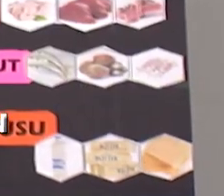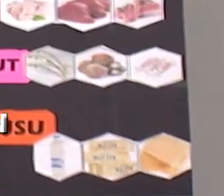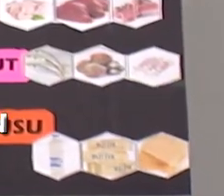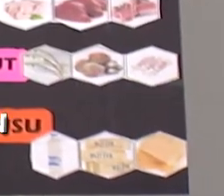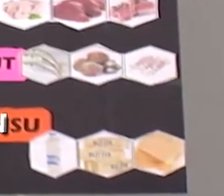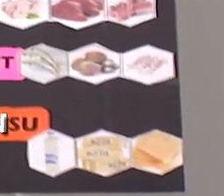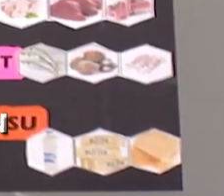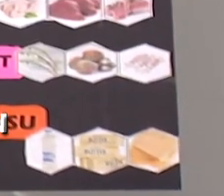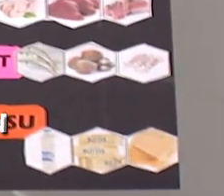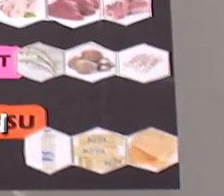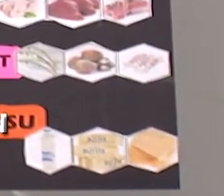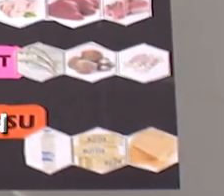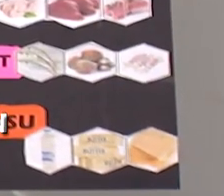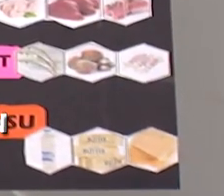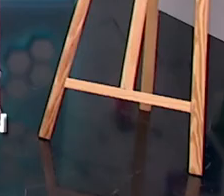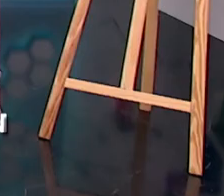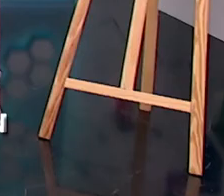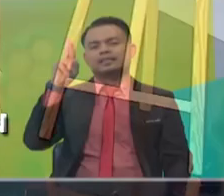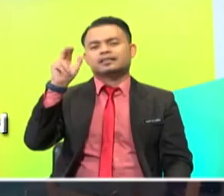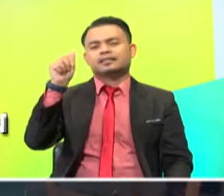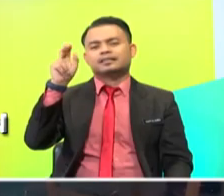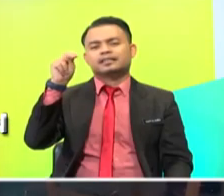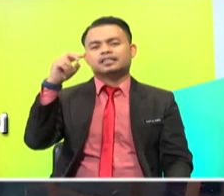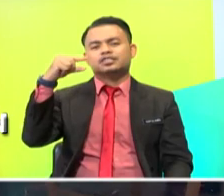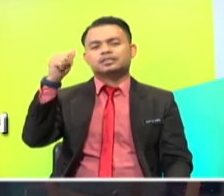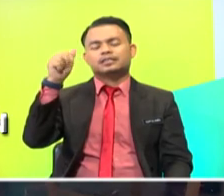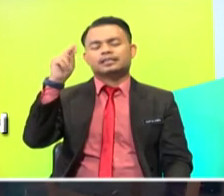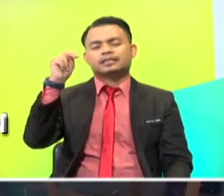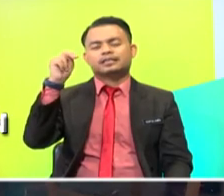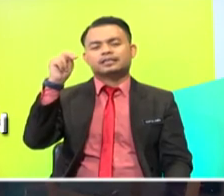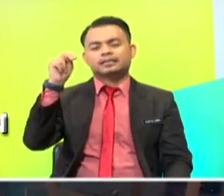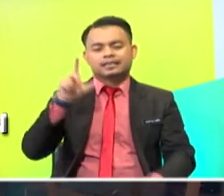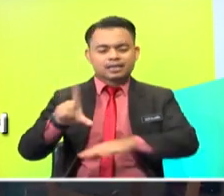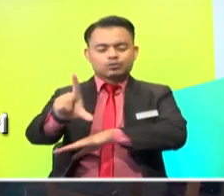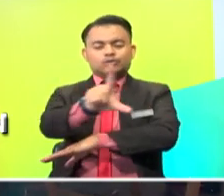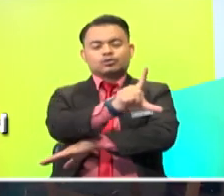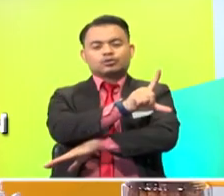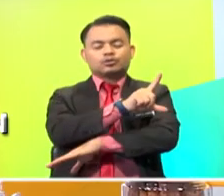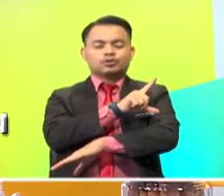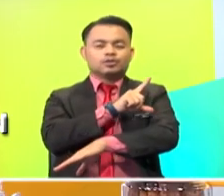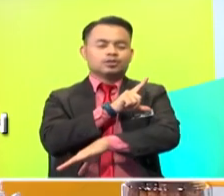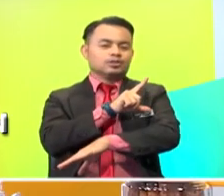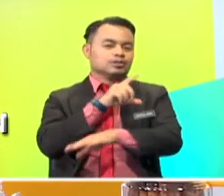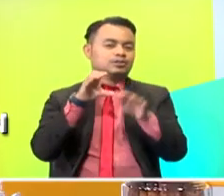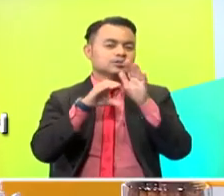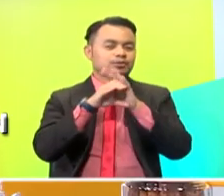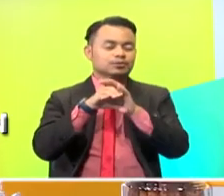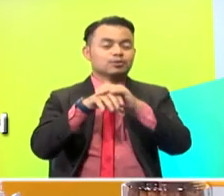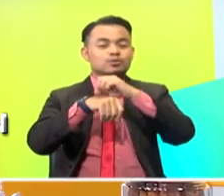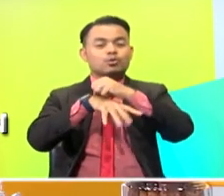itu karangnya laut kita tahu Om sayur Restu mungkin Om seperti soto ya